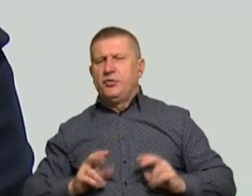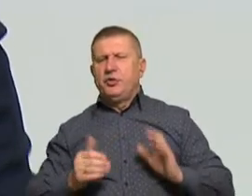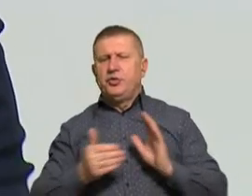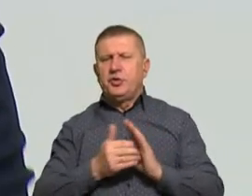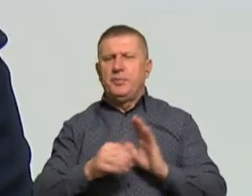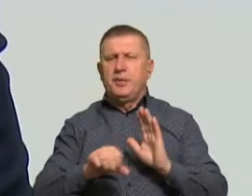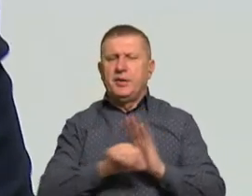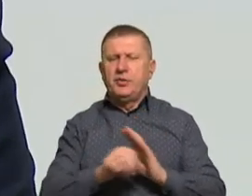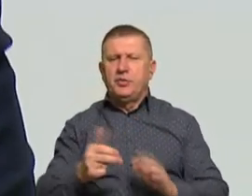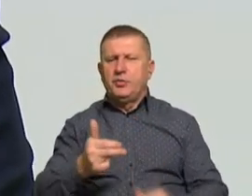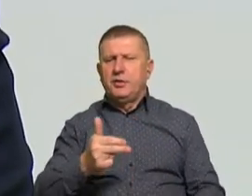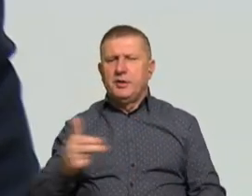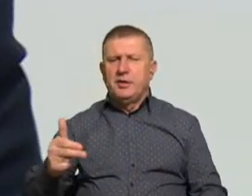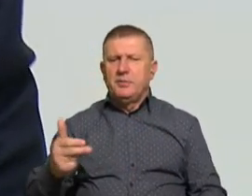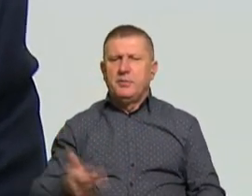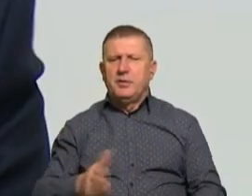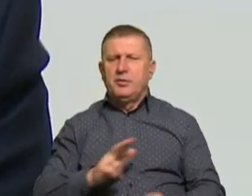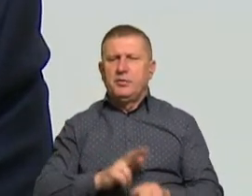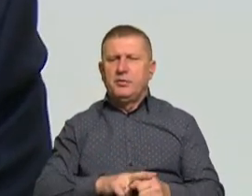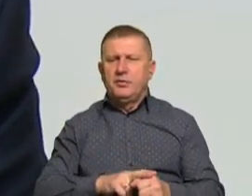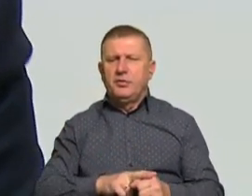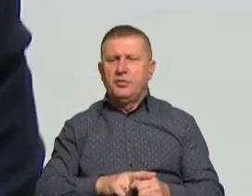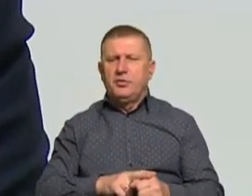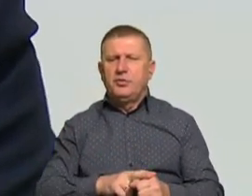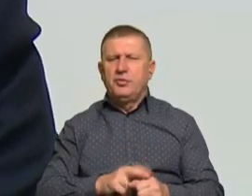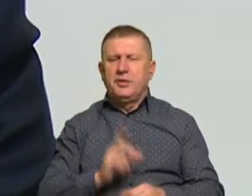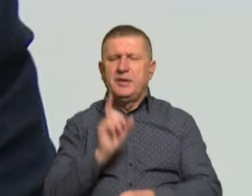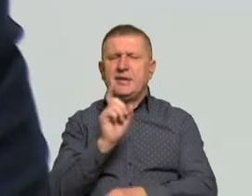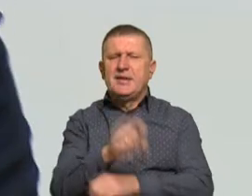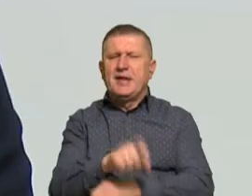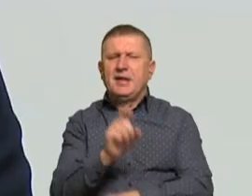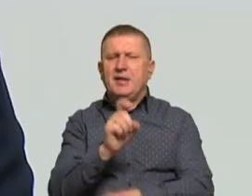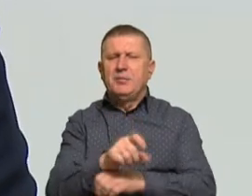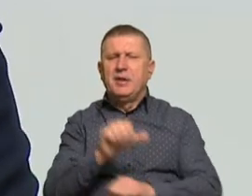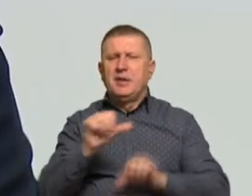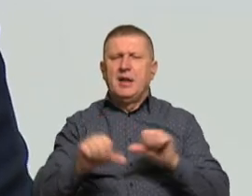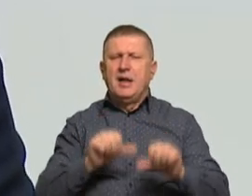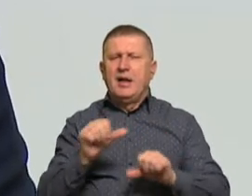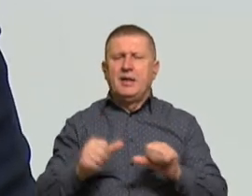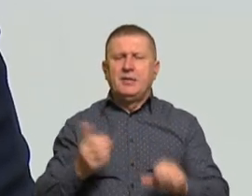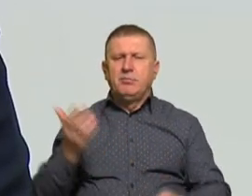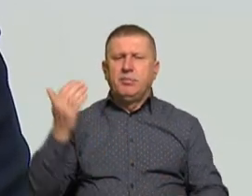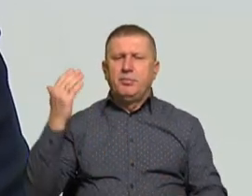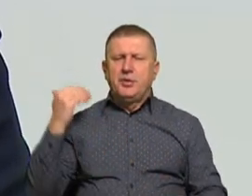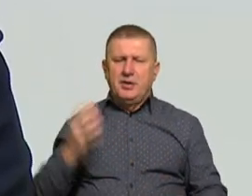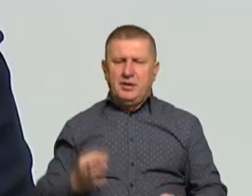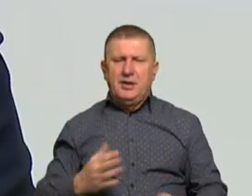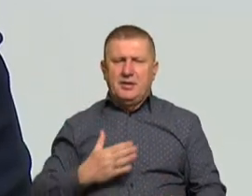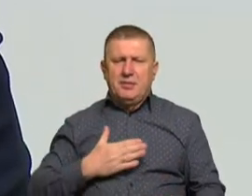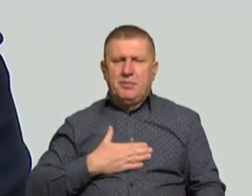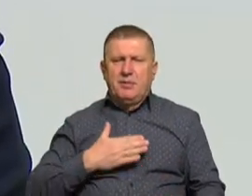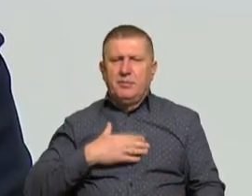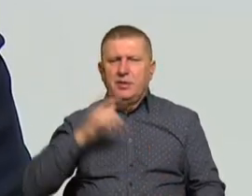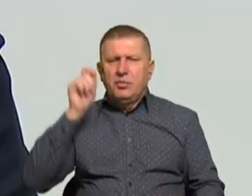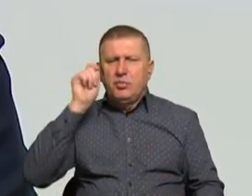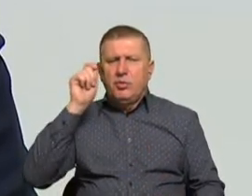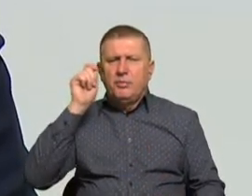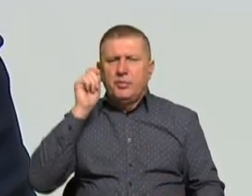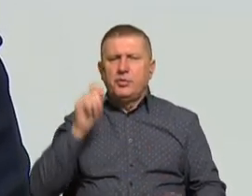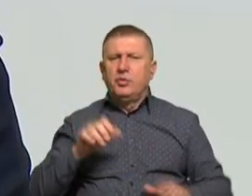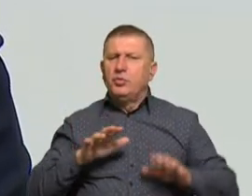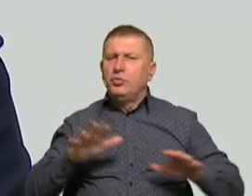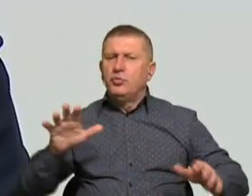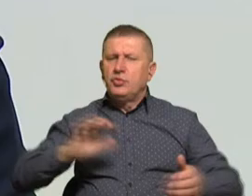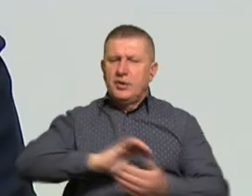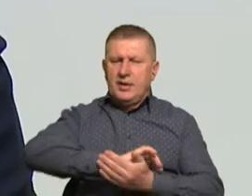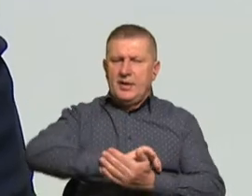tematów, które no to jest zaniedbanie lat poprzednich, tak? Dlatego teraz borykamy się z tymi problemami, bo zbyt duży nacisk